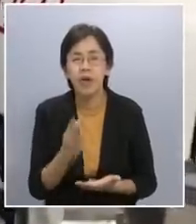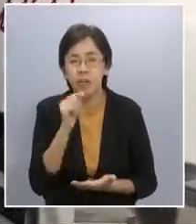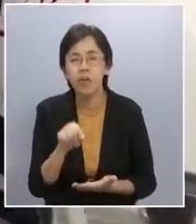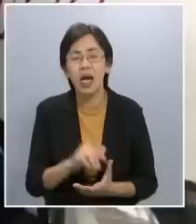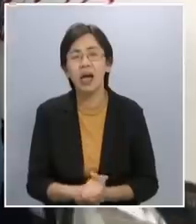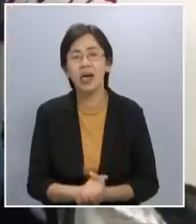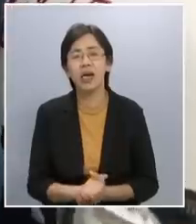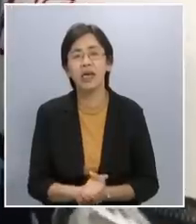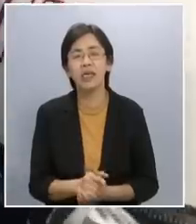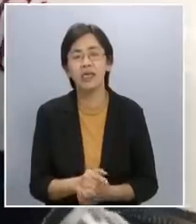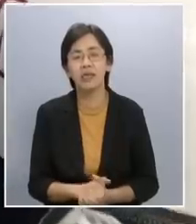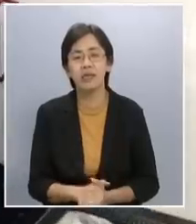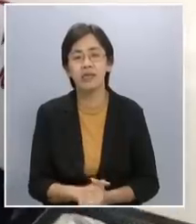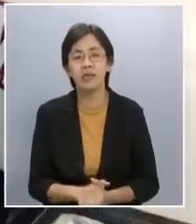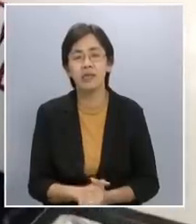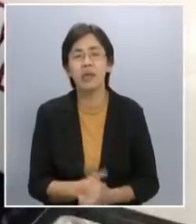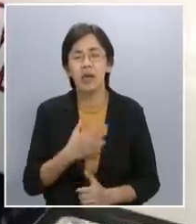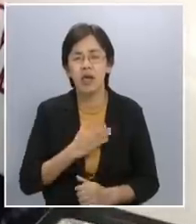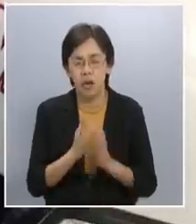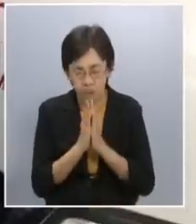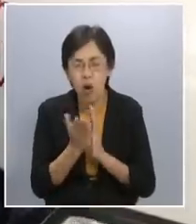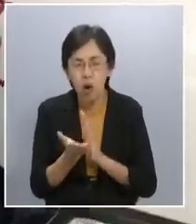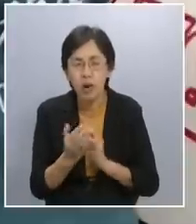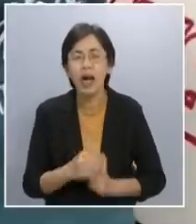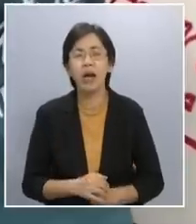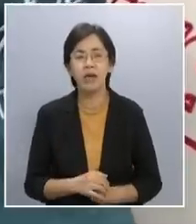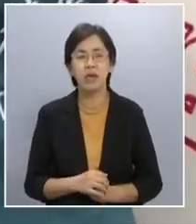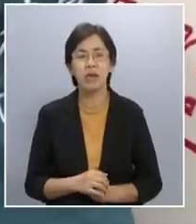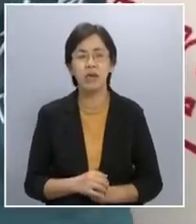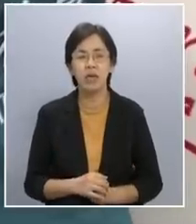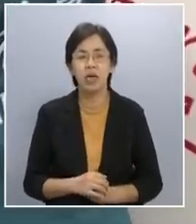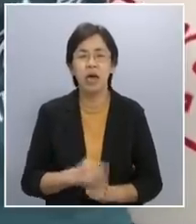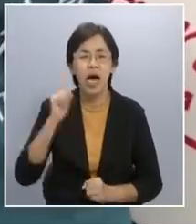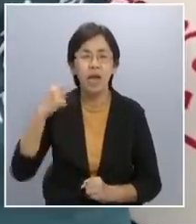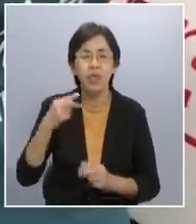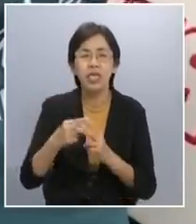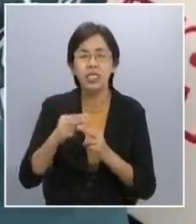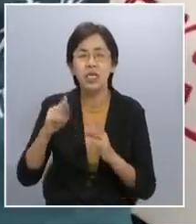กไปเยอะแล้วนะหนูขอเถอะนะพี่ปล่อยพี่บุ๋มเถอะนะคะ